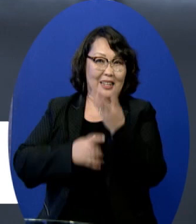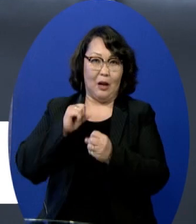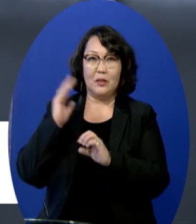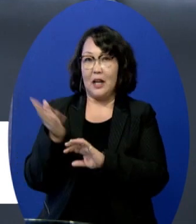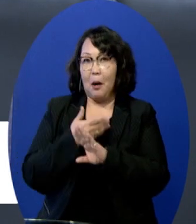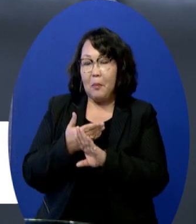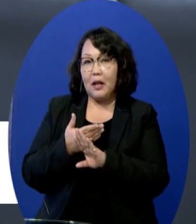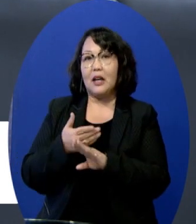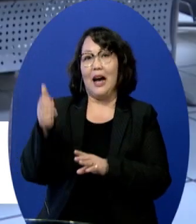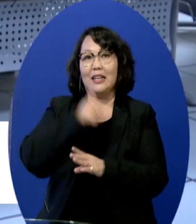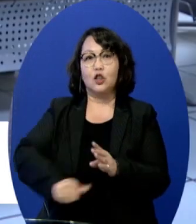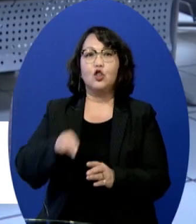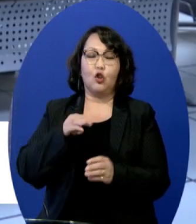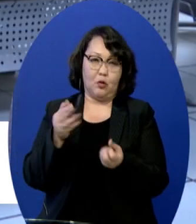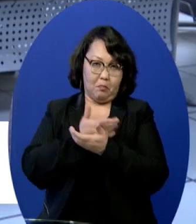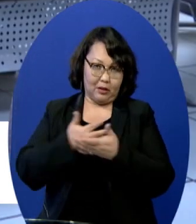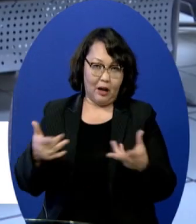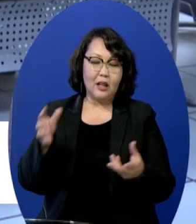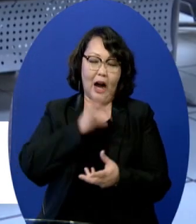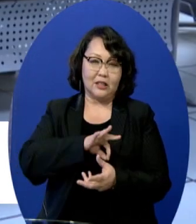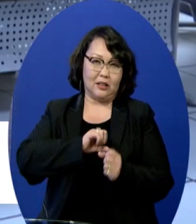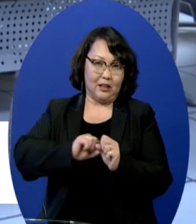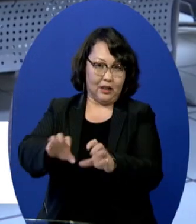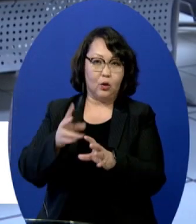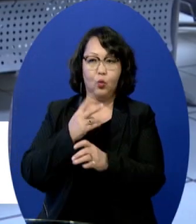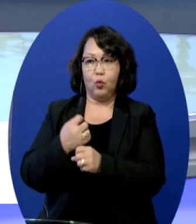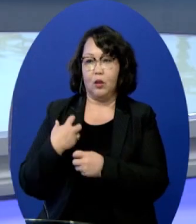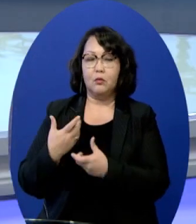хангасан тоног төхөөрөмж хэрэглэхийг үүрэг болголоо.